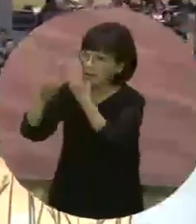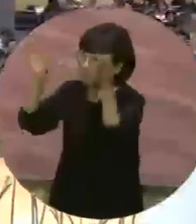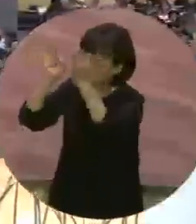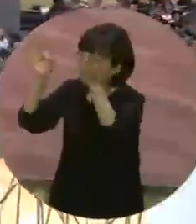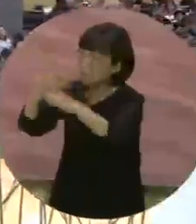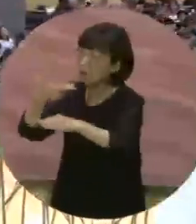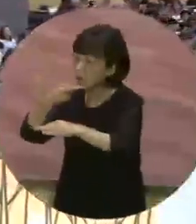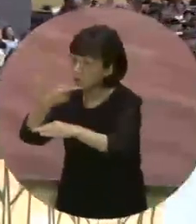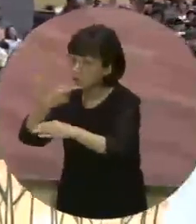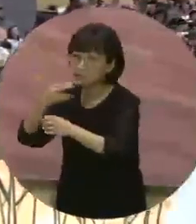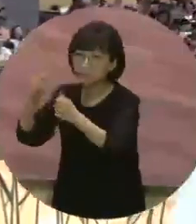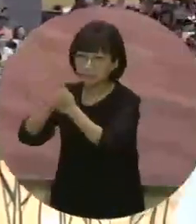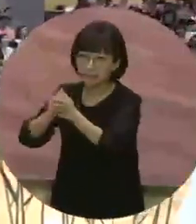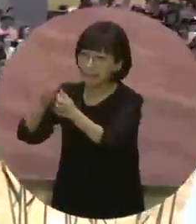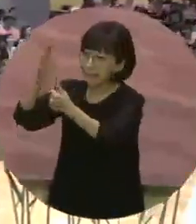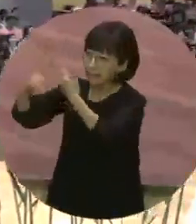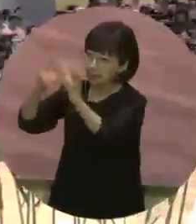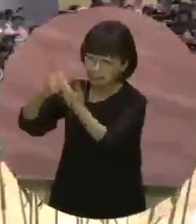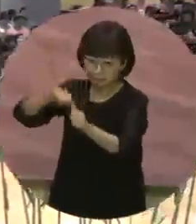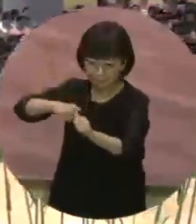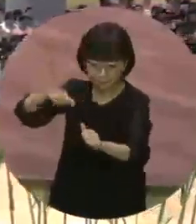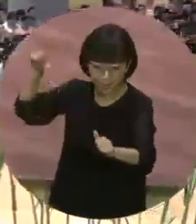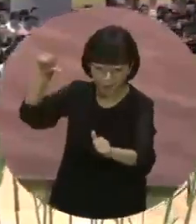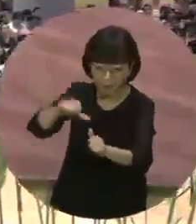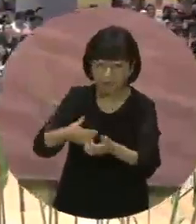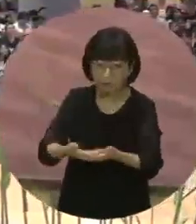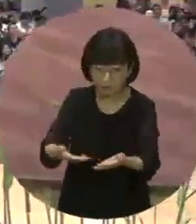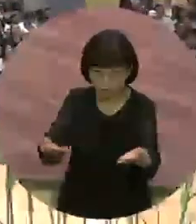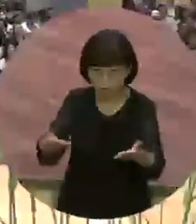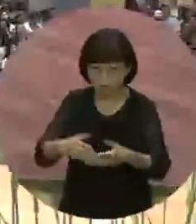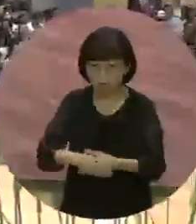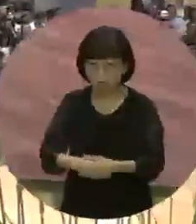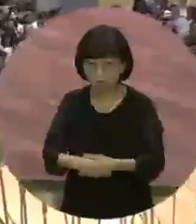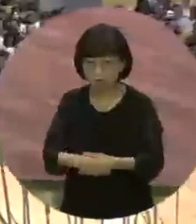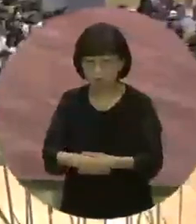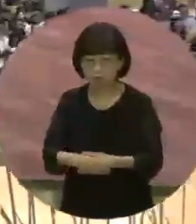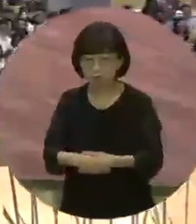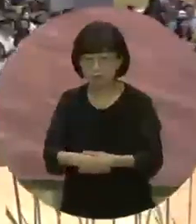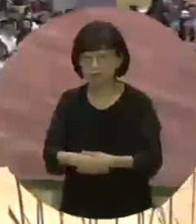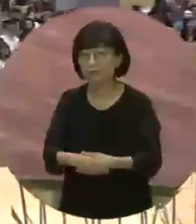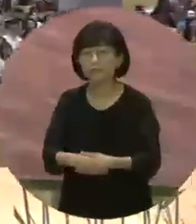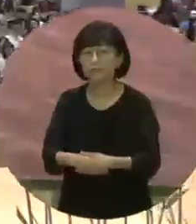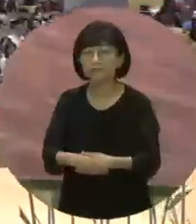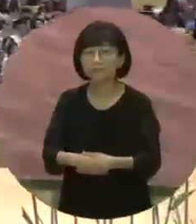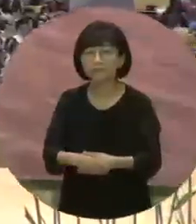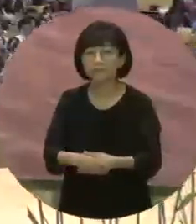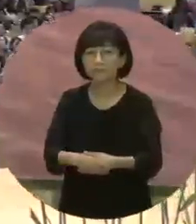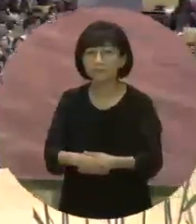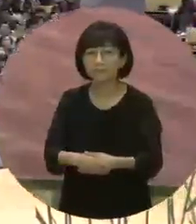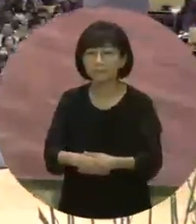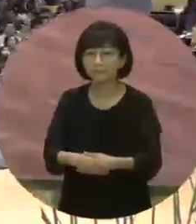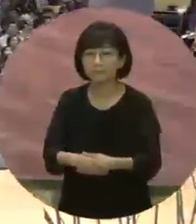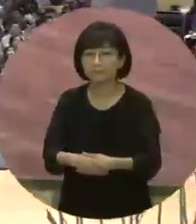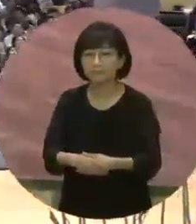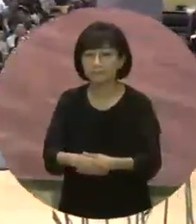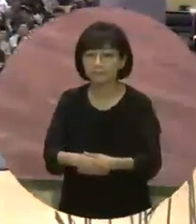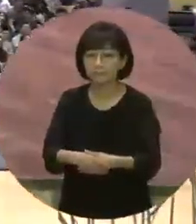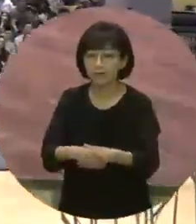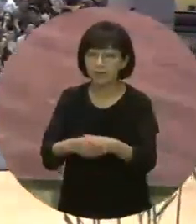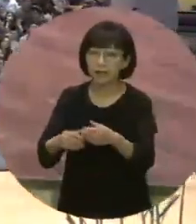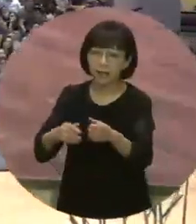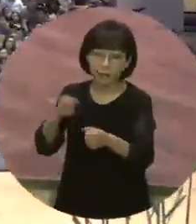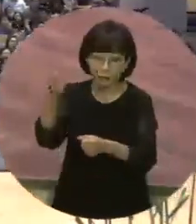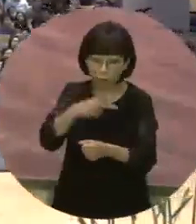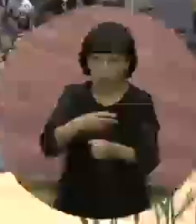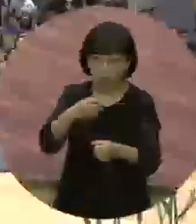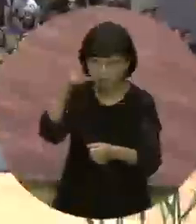여호와께서도 지혜로우신 적 재앙을 내리실 것이라. 그의 말씀들을 변하게 하지 아니하시고 일어나서